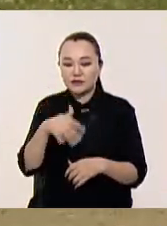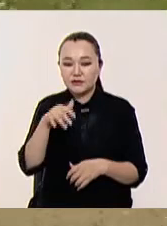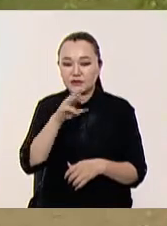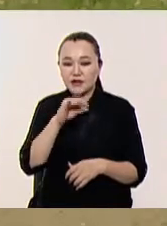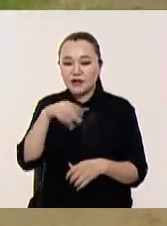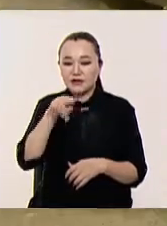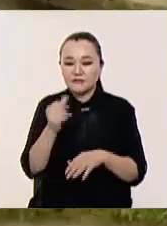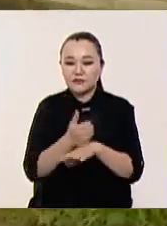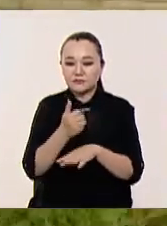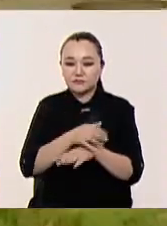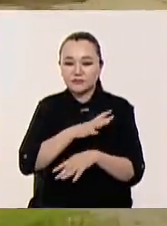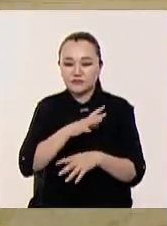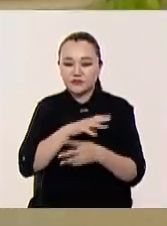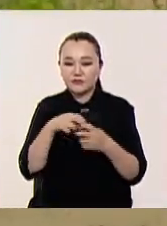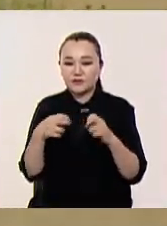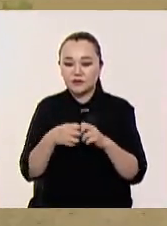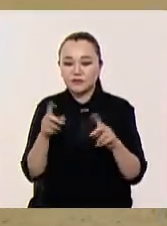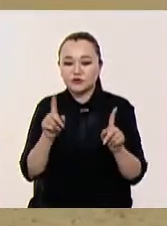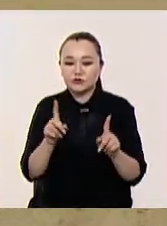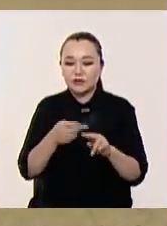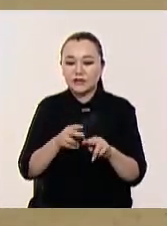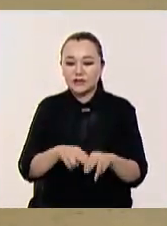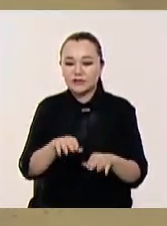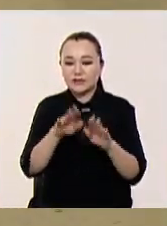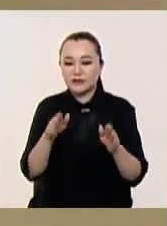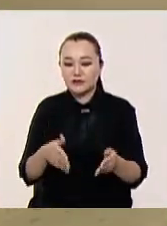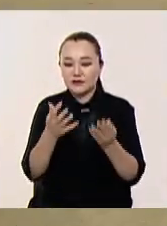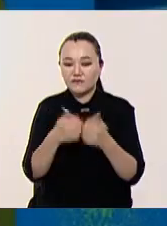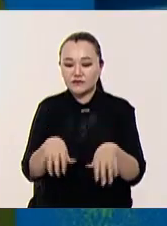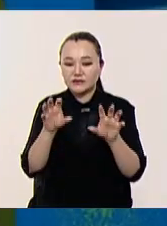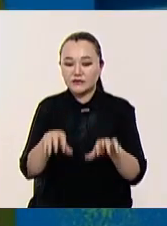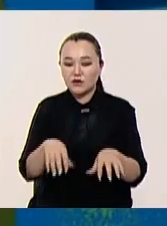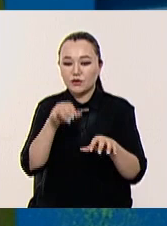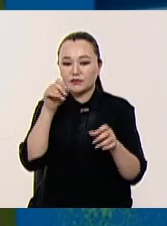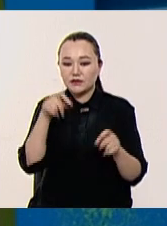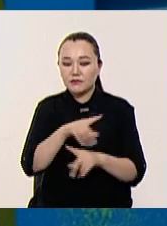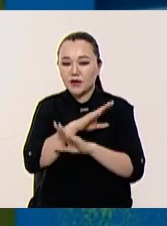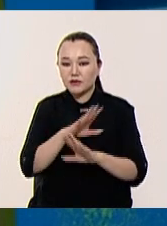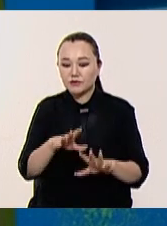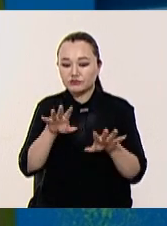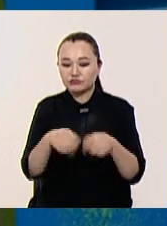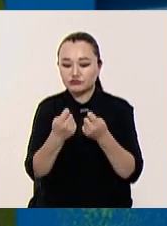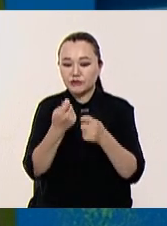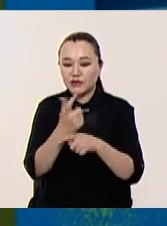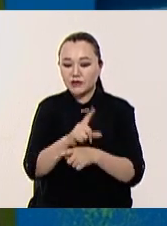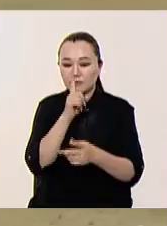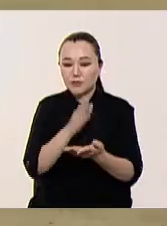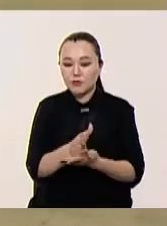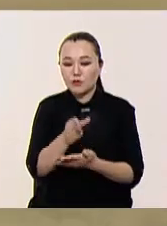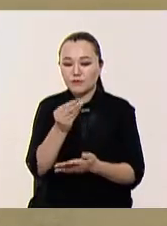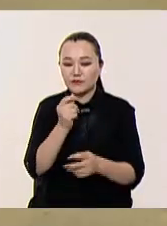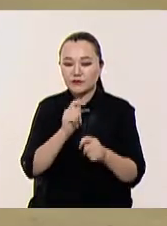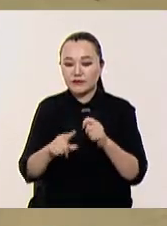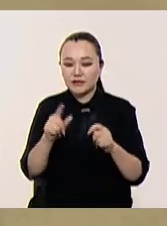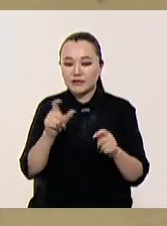тенге дохода. Вот только проблема в том, что эти автоматы незаконные. И вырученные из них средства идут прямиком на